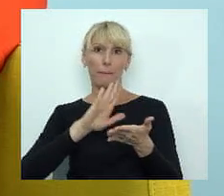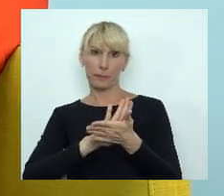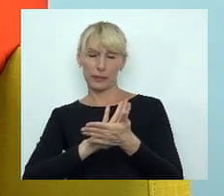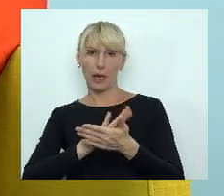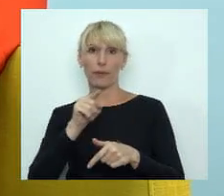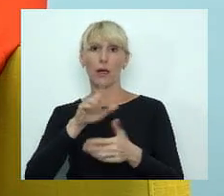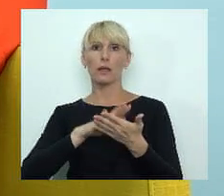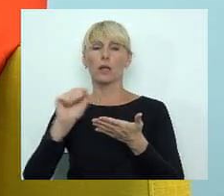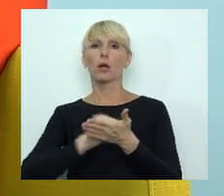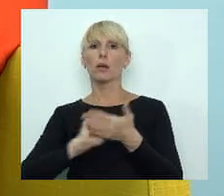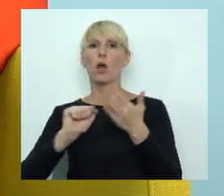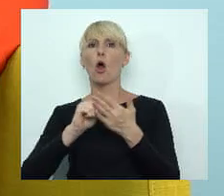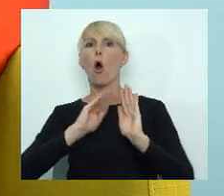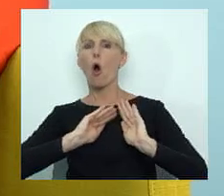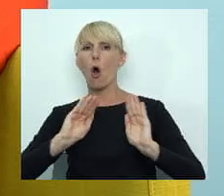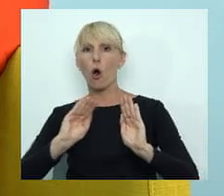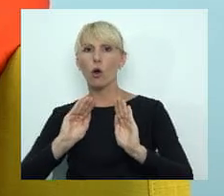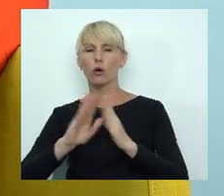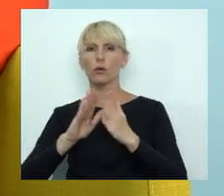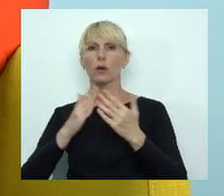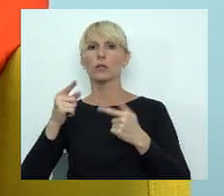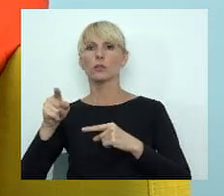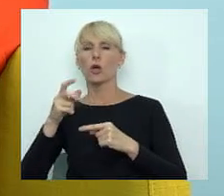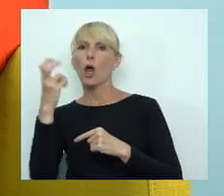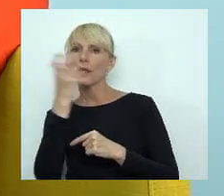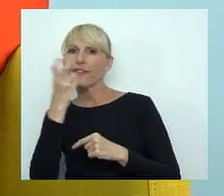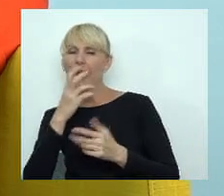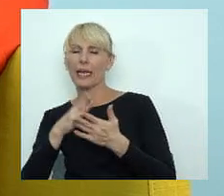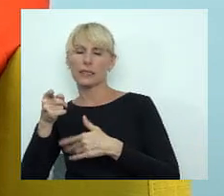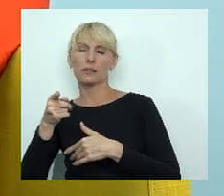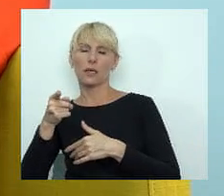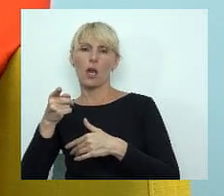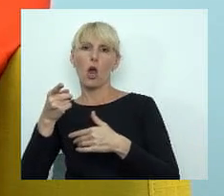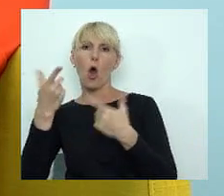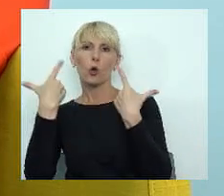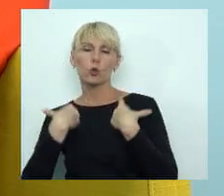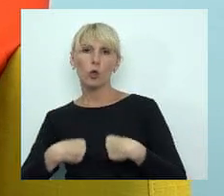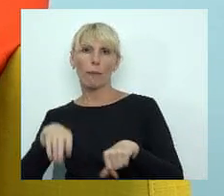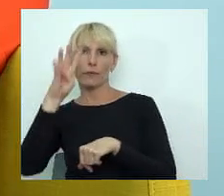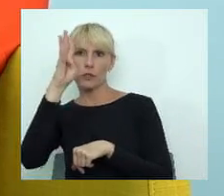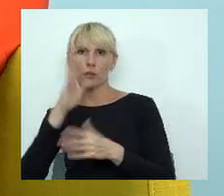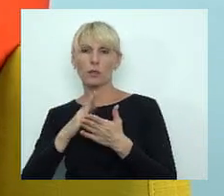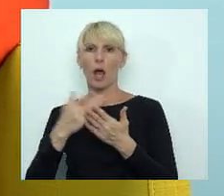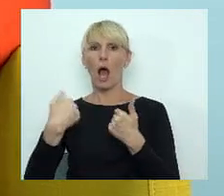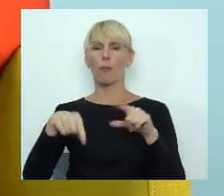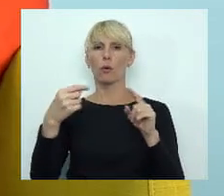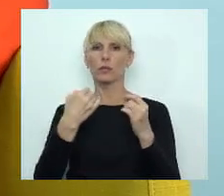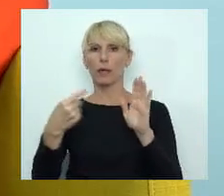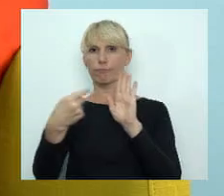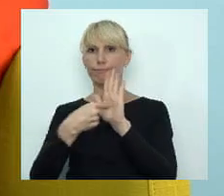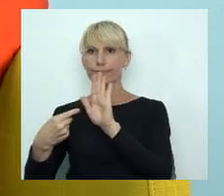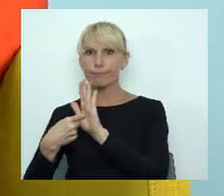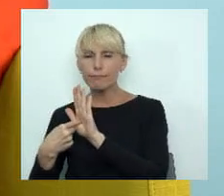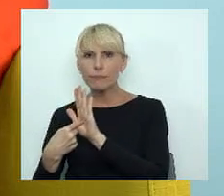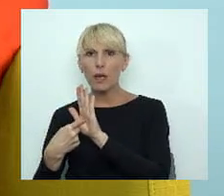przetwarzanie danych służyłoby ochronie żywotnych interesów osoby fizycznej, albo tej osoby, której dane dotyczą, albo innej osoby